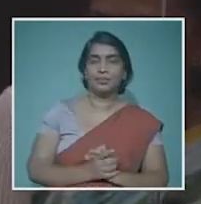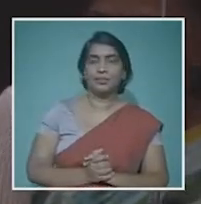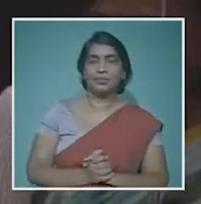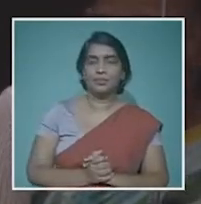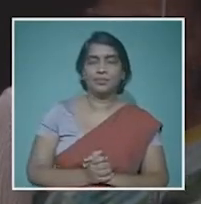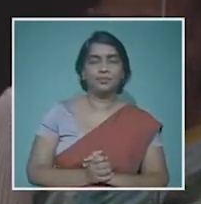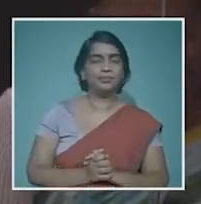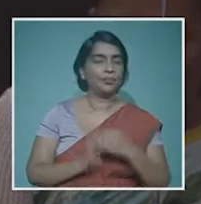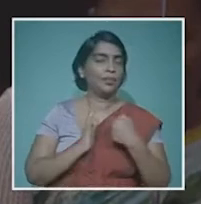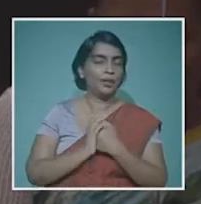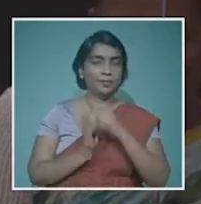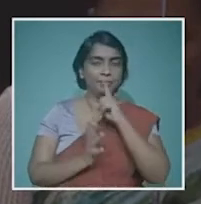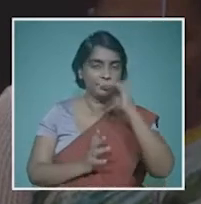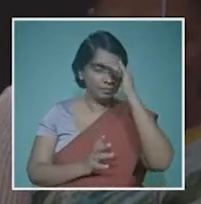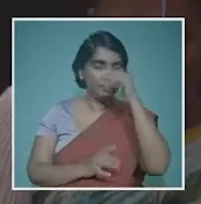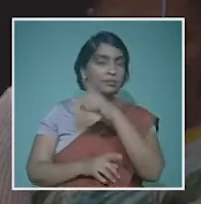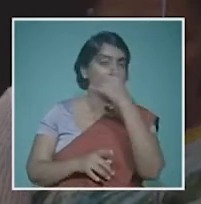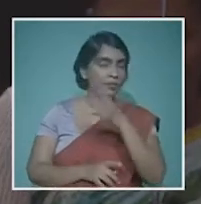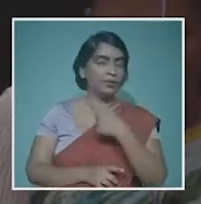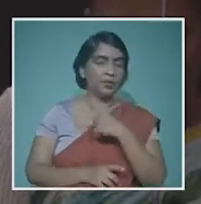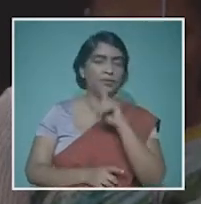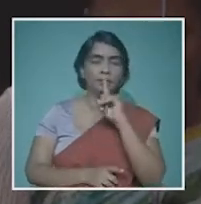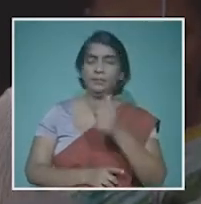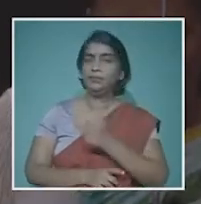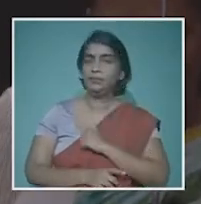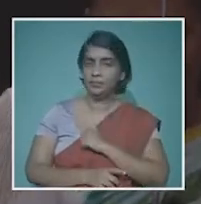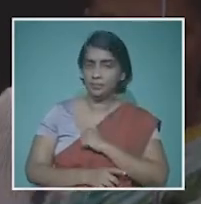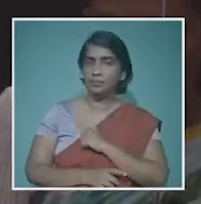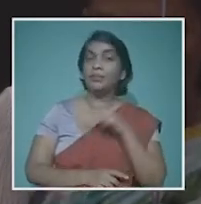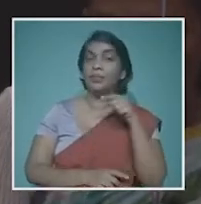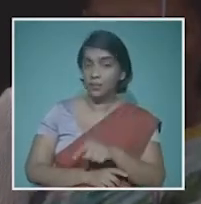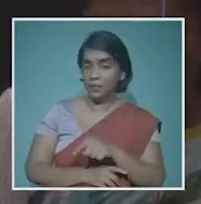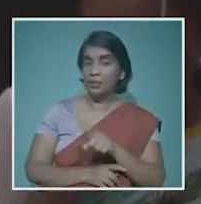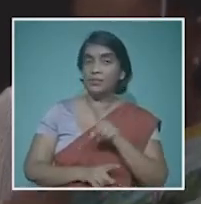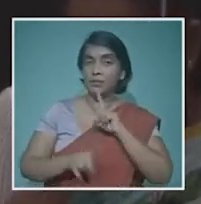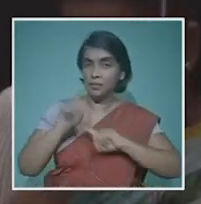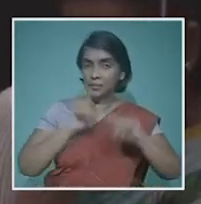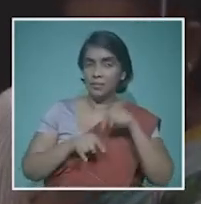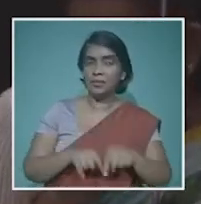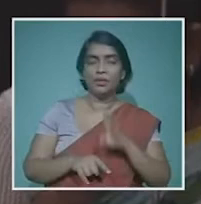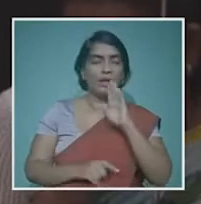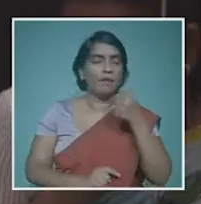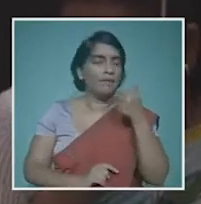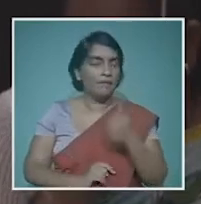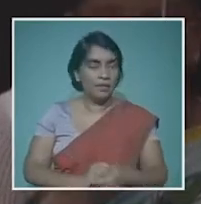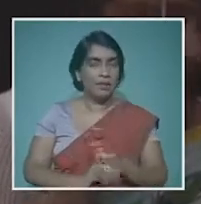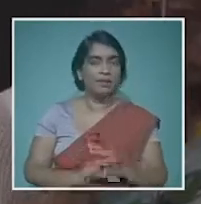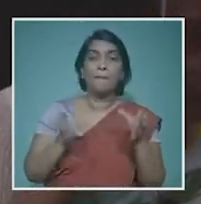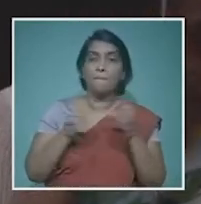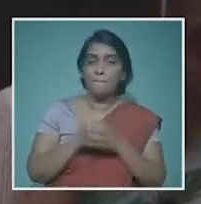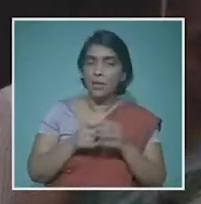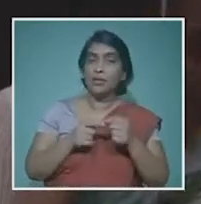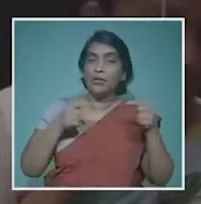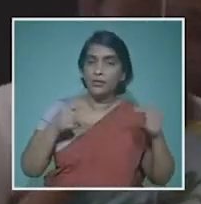ගරු කතානායකතුමනි ඒ නිසා මම මතක් කරන්න කැමතියි මේ සභාවේ ඉතා වැදගත් paksha vipaksha